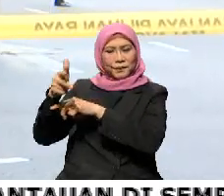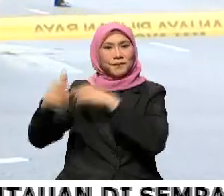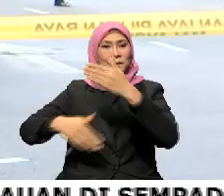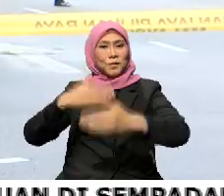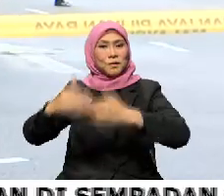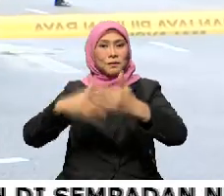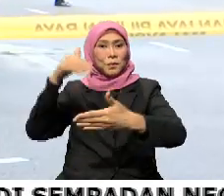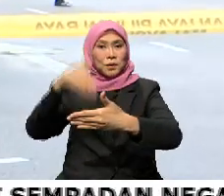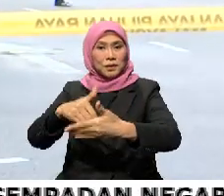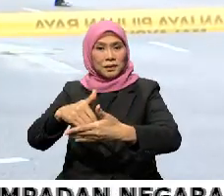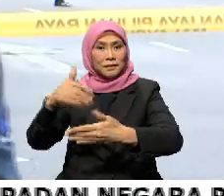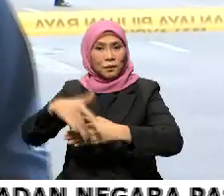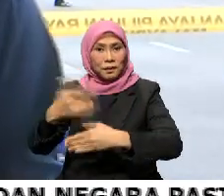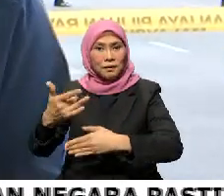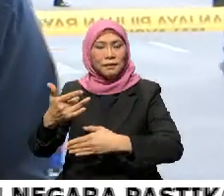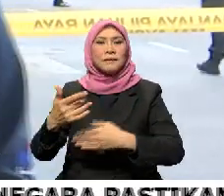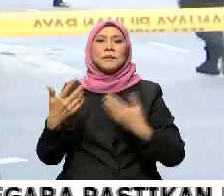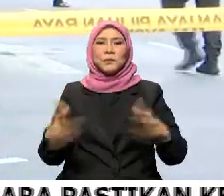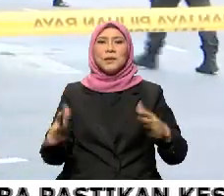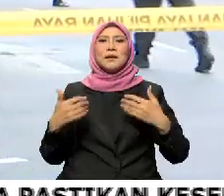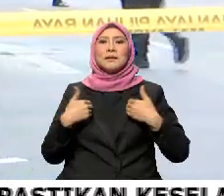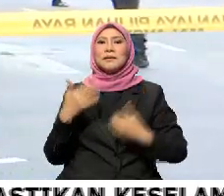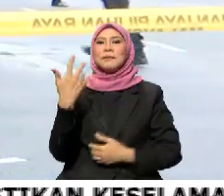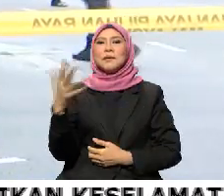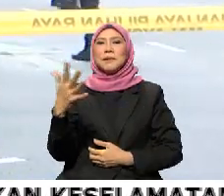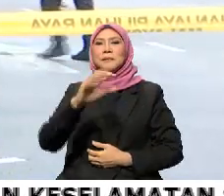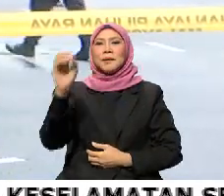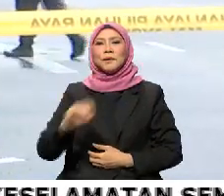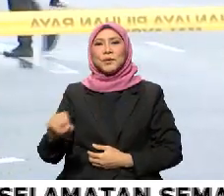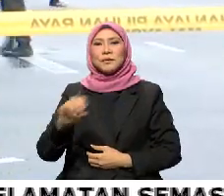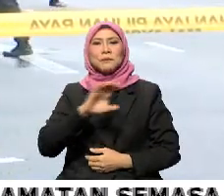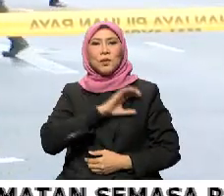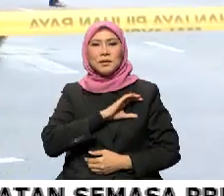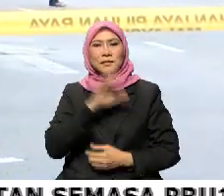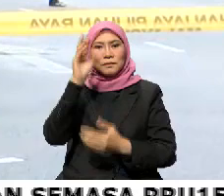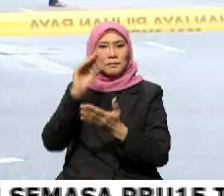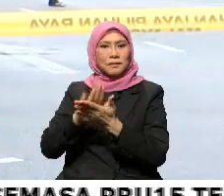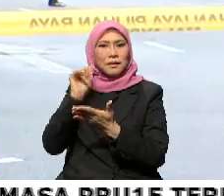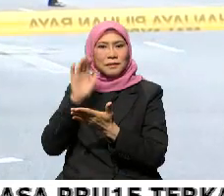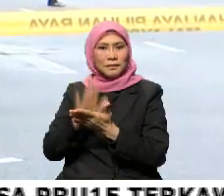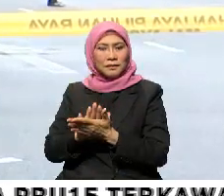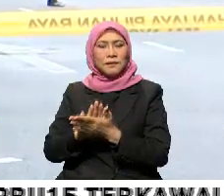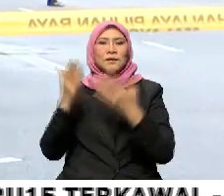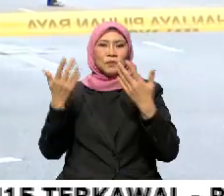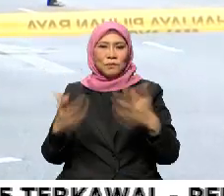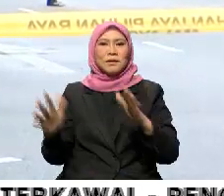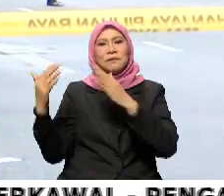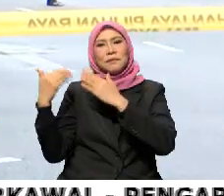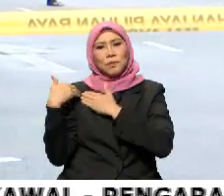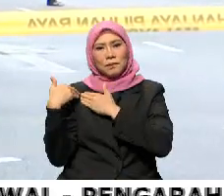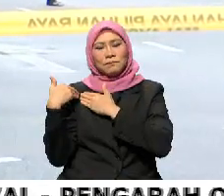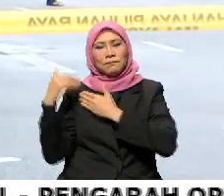undi awal tadi, boleh saya katakan sudah 15% anggota polis dan pasangan melunaskan tanggungjawab